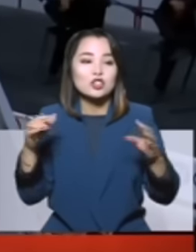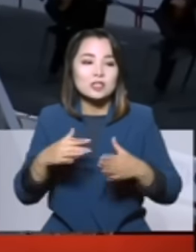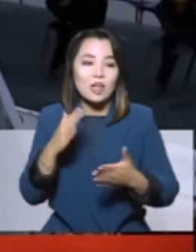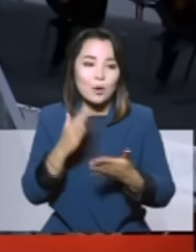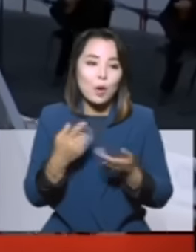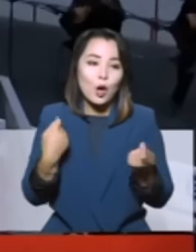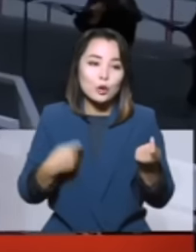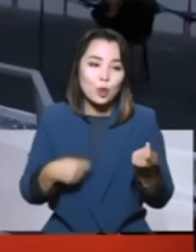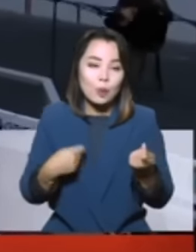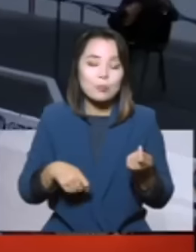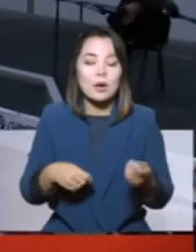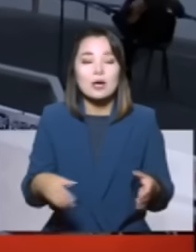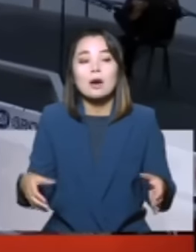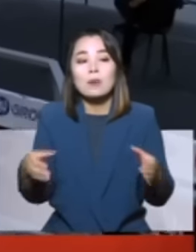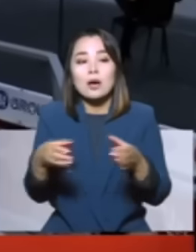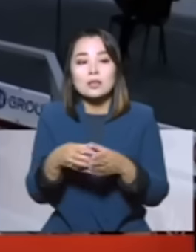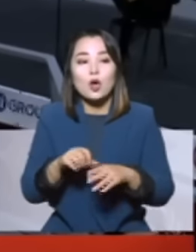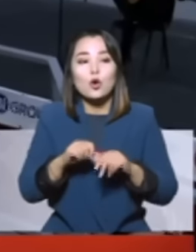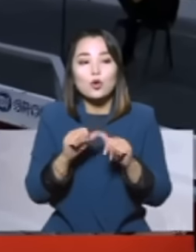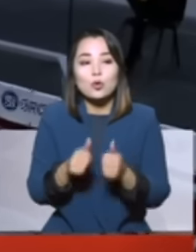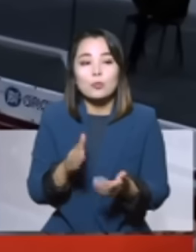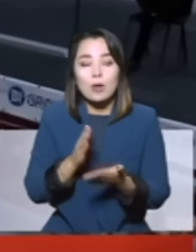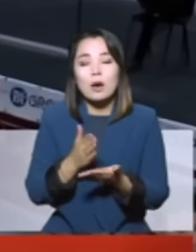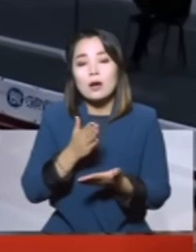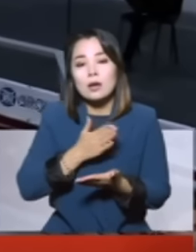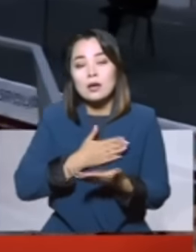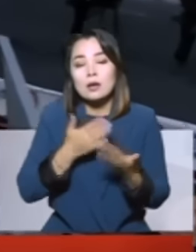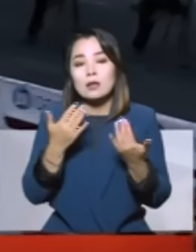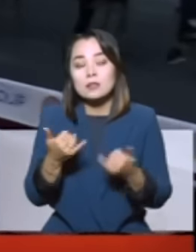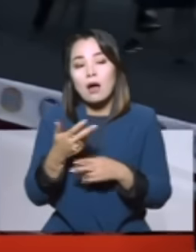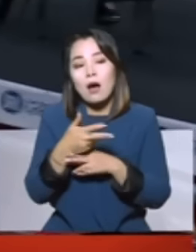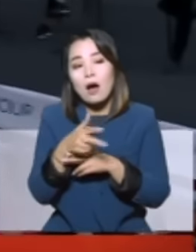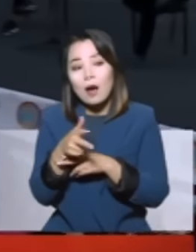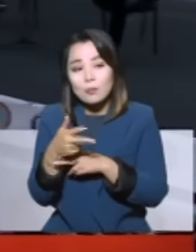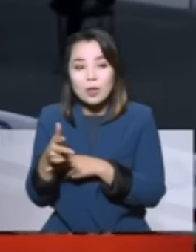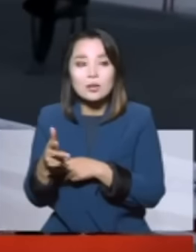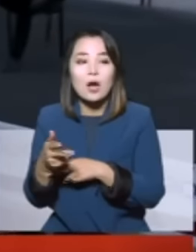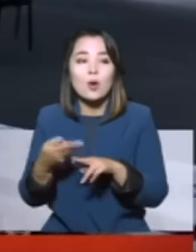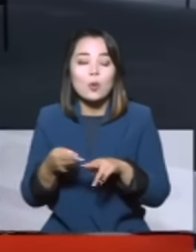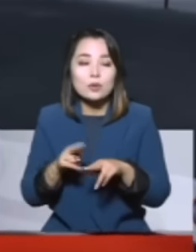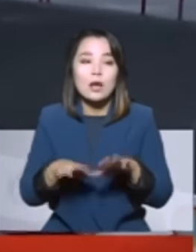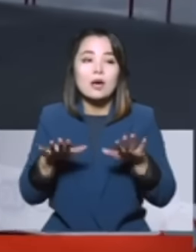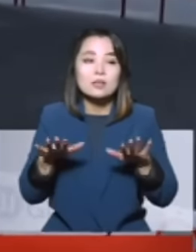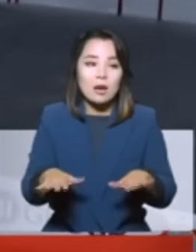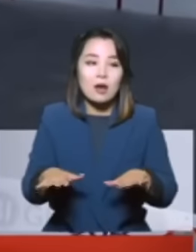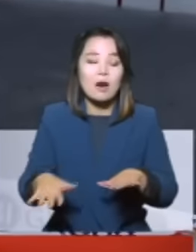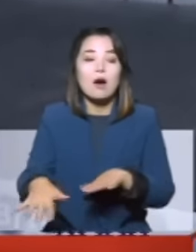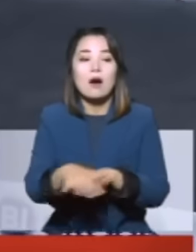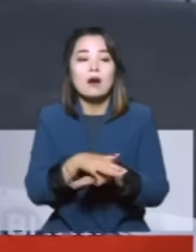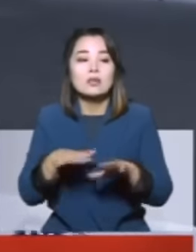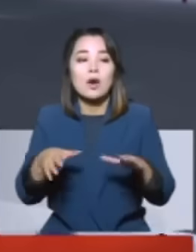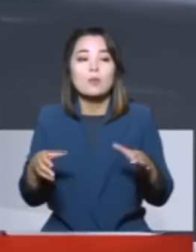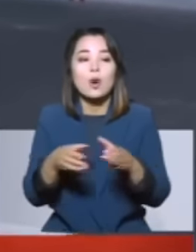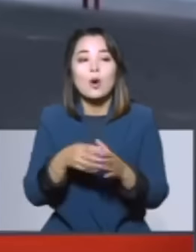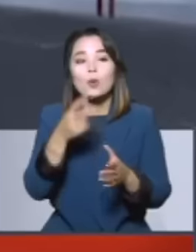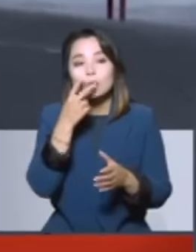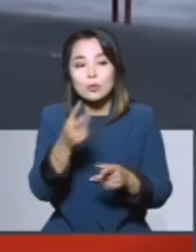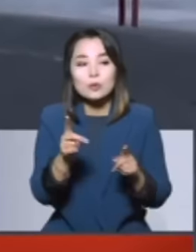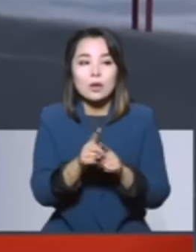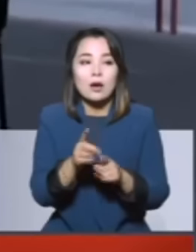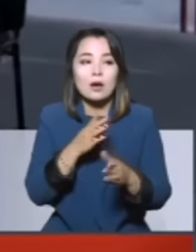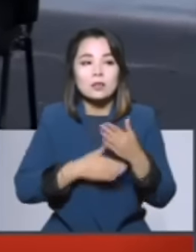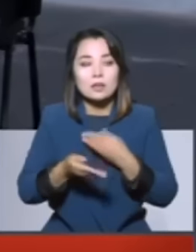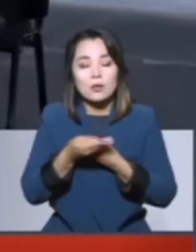жерде домбыра пати ұйымдастырылды. Дәл қазір біздің оператор сіздерге осы жердегі атмосфераны көрсет, қабыл